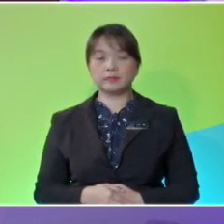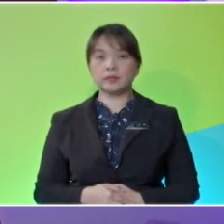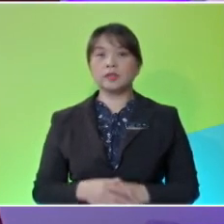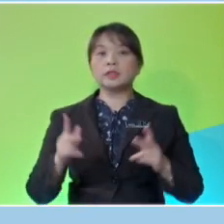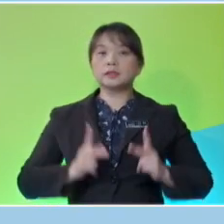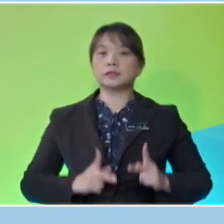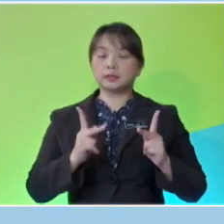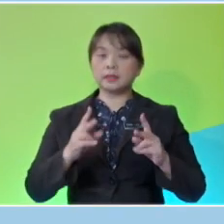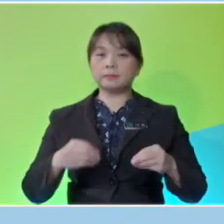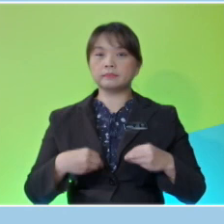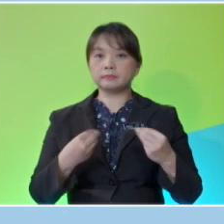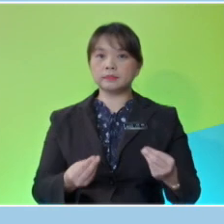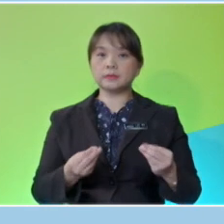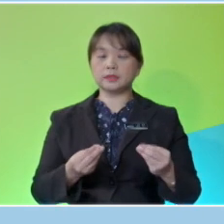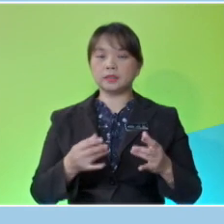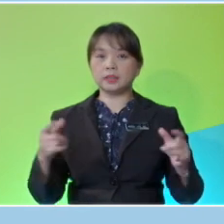melakukan hubungan